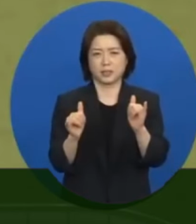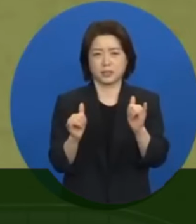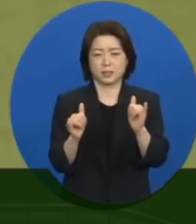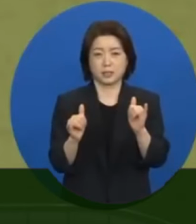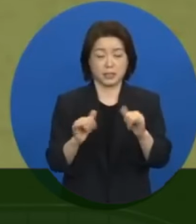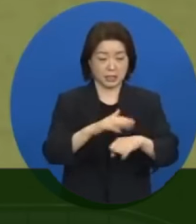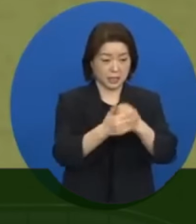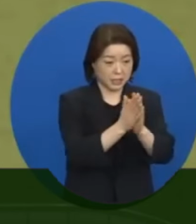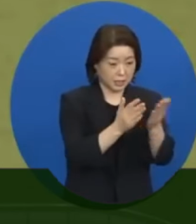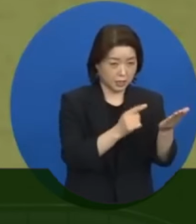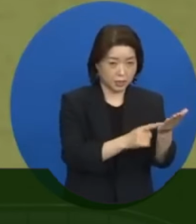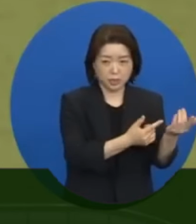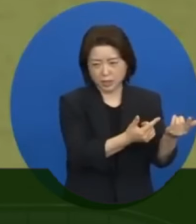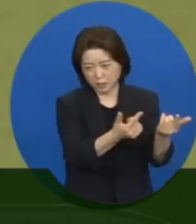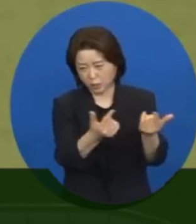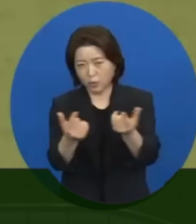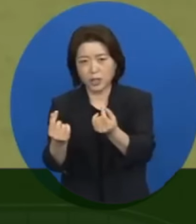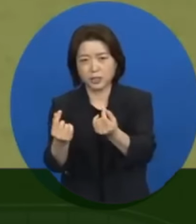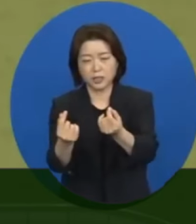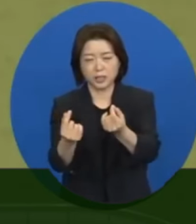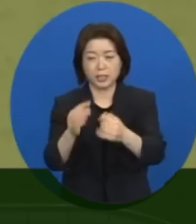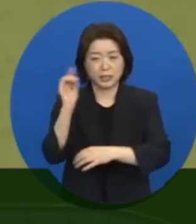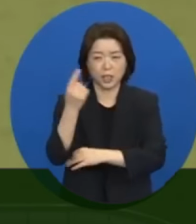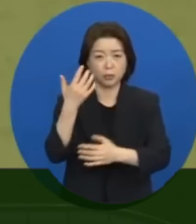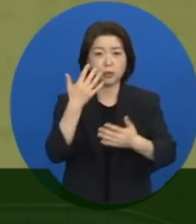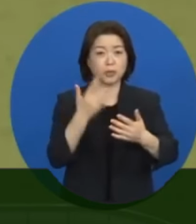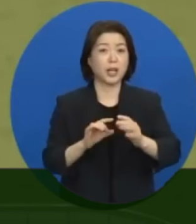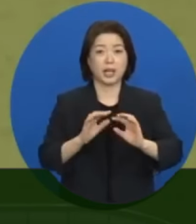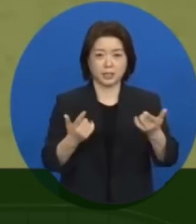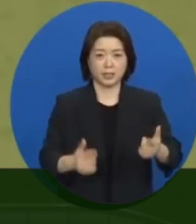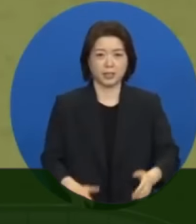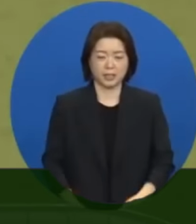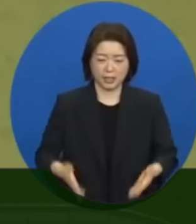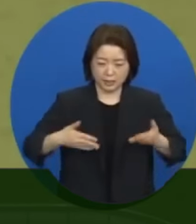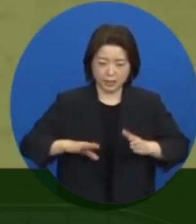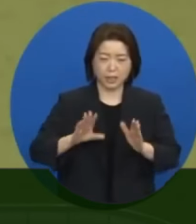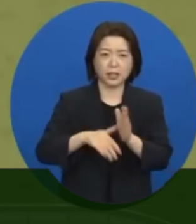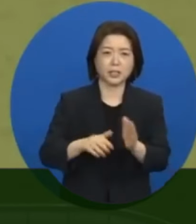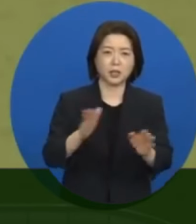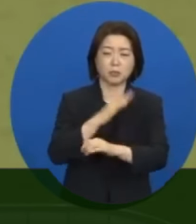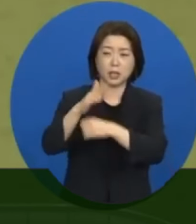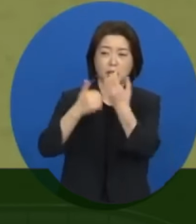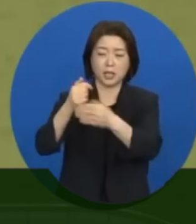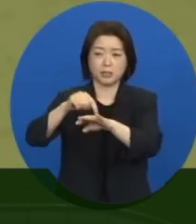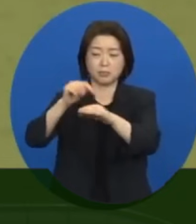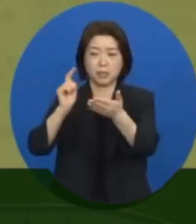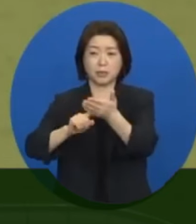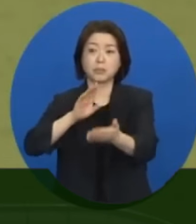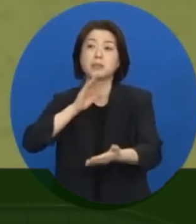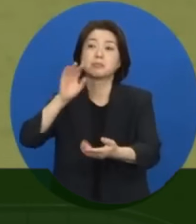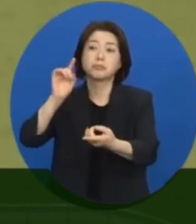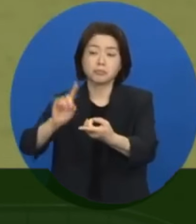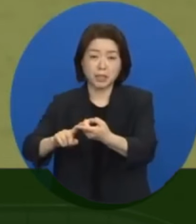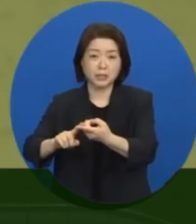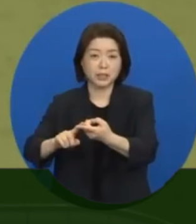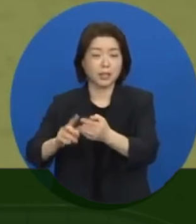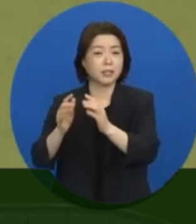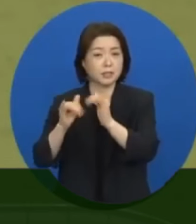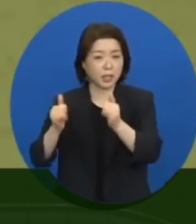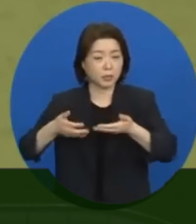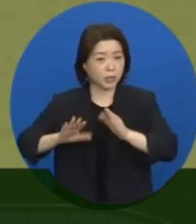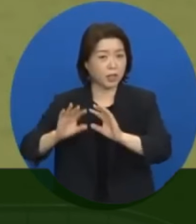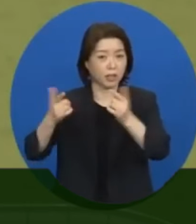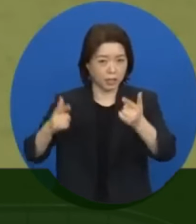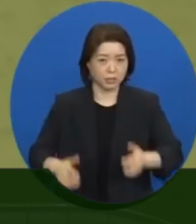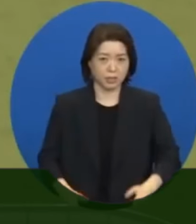예외가 아니에요 다윗이 태어날 때부터 하나님 마음에 맞는 사람으로 태어난게 아닙니다 다윗이 스스로 뭐라고 고백하면